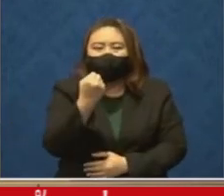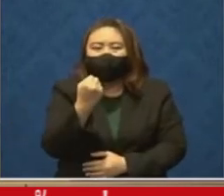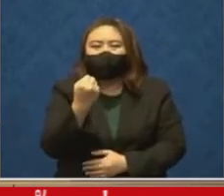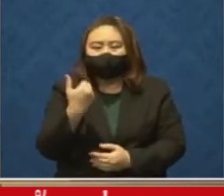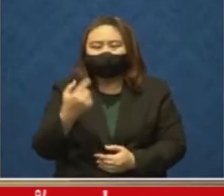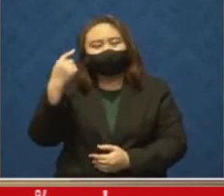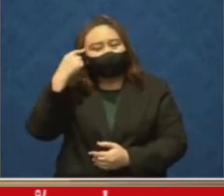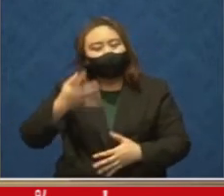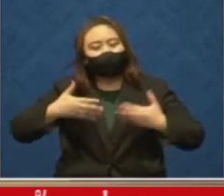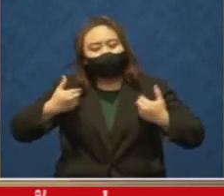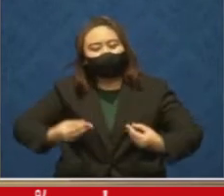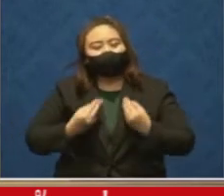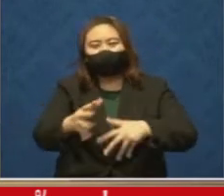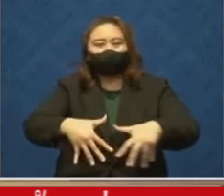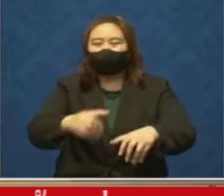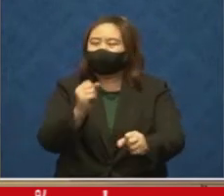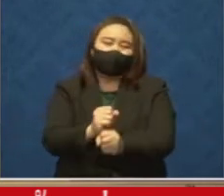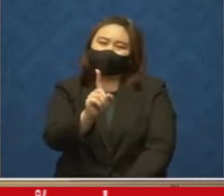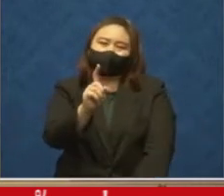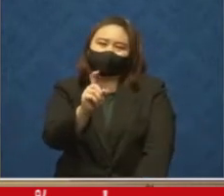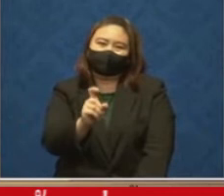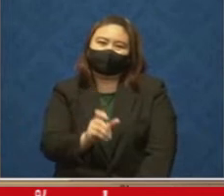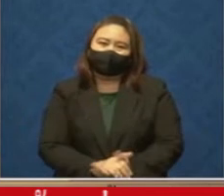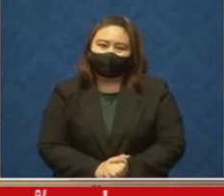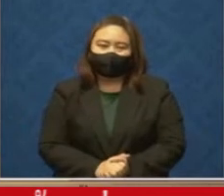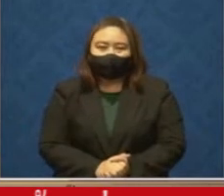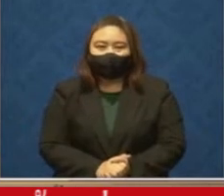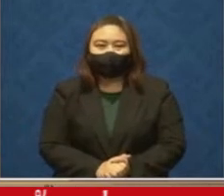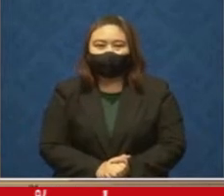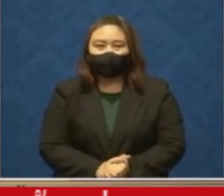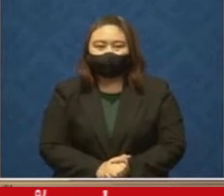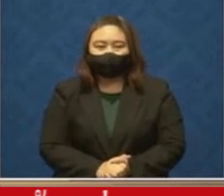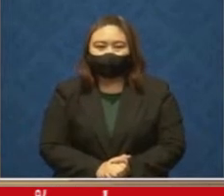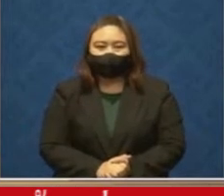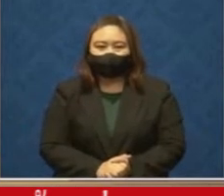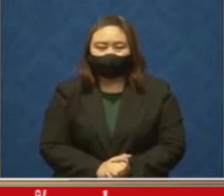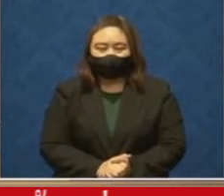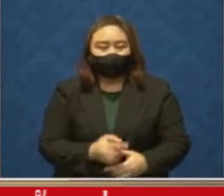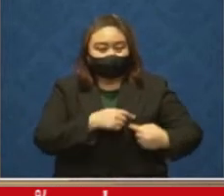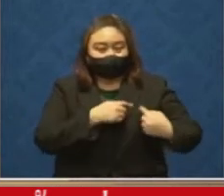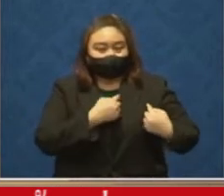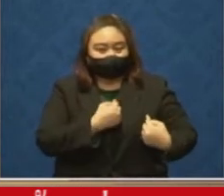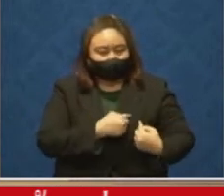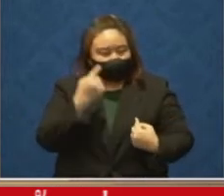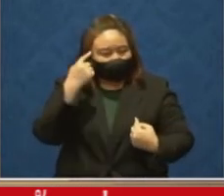หวังจะคิดประโยชนและจะคืนความสขใหพนปชาชนย่อมเป็ไปไม่ได้ครับปากวาตาขยิบใ